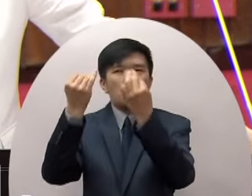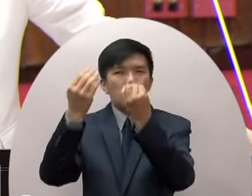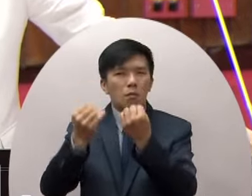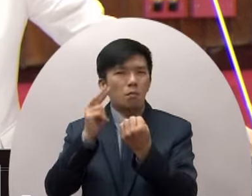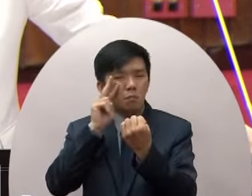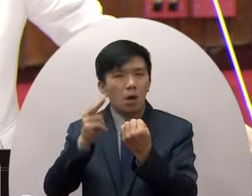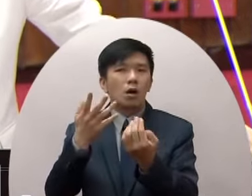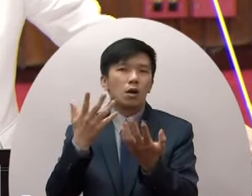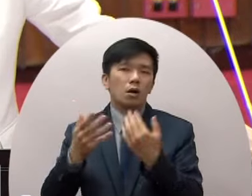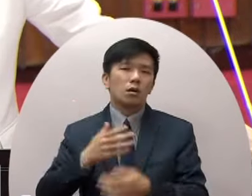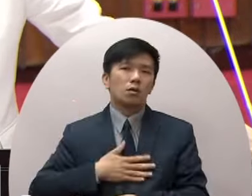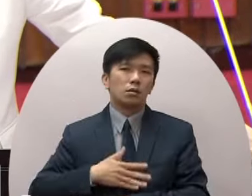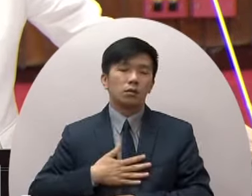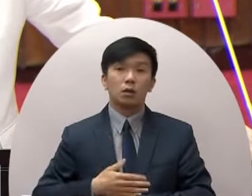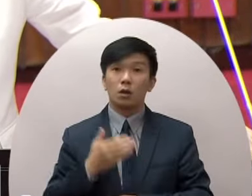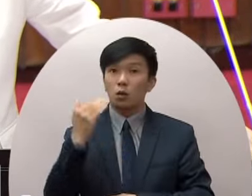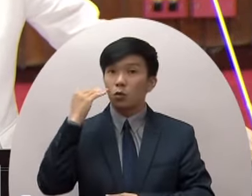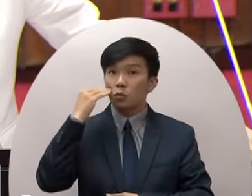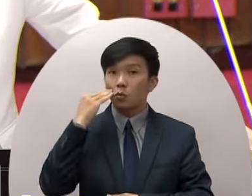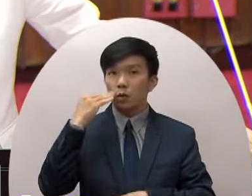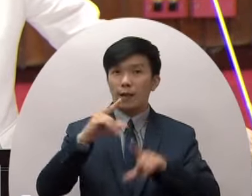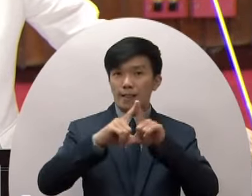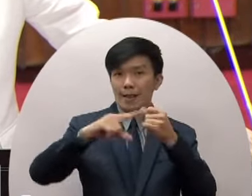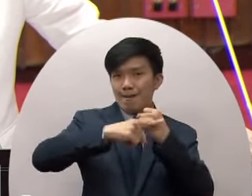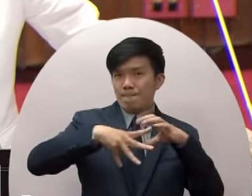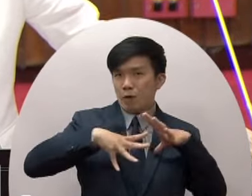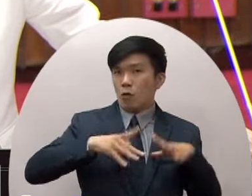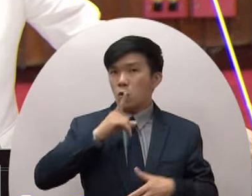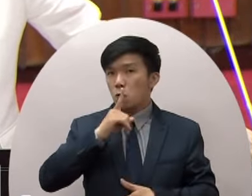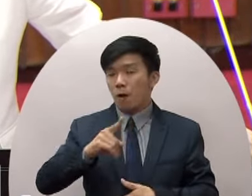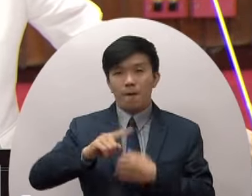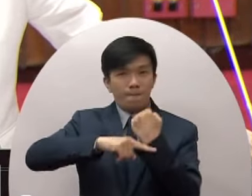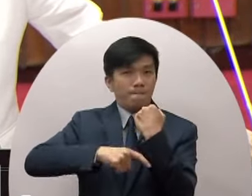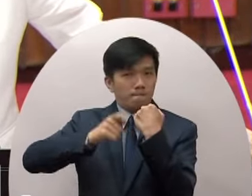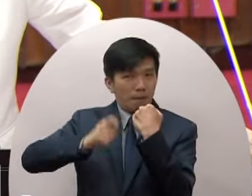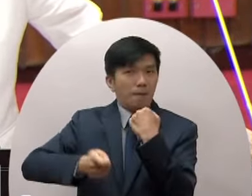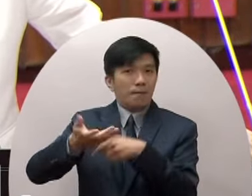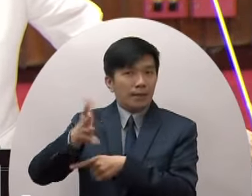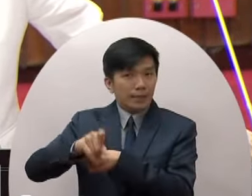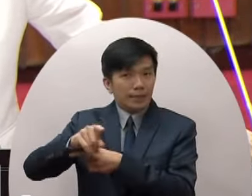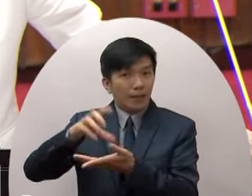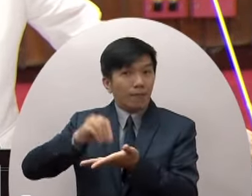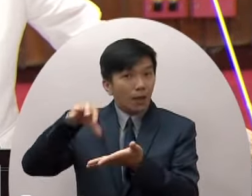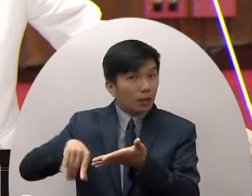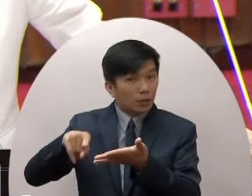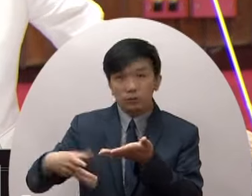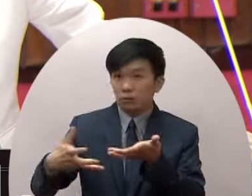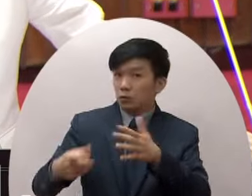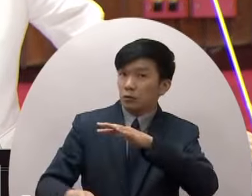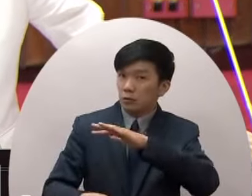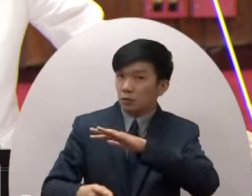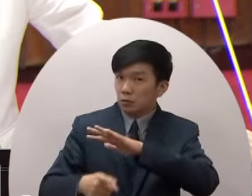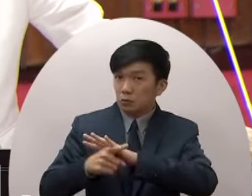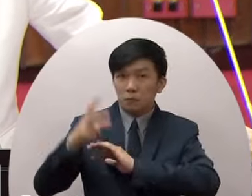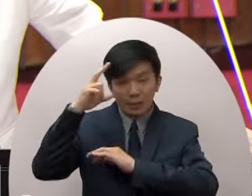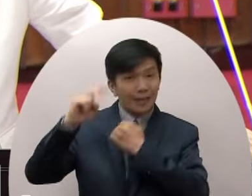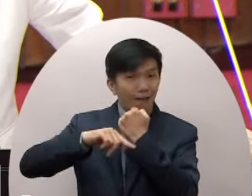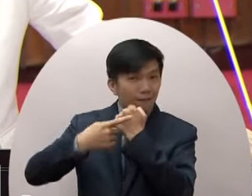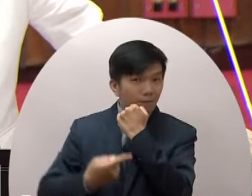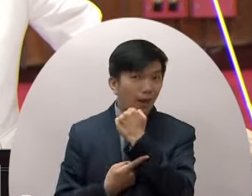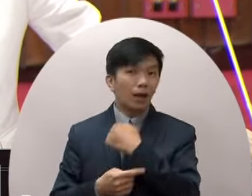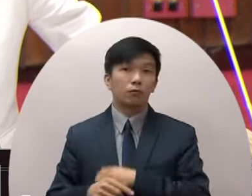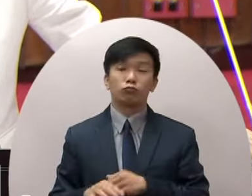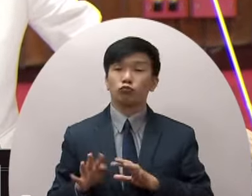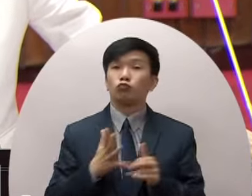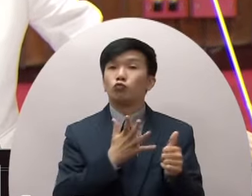官已经说了这个废死是违宪的话，你赞不赞成透过修宪的方法？因为人民目前为止还有八成是